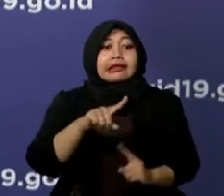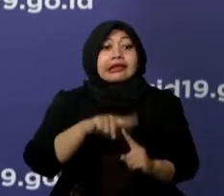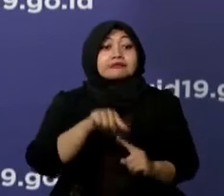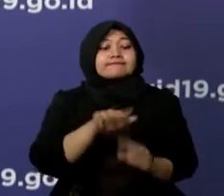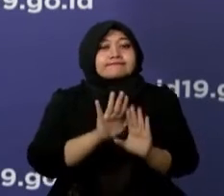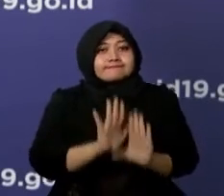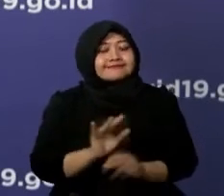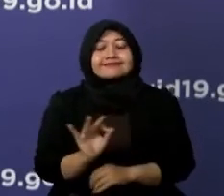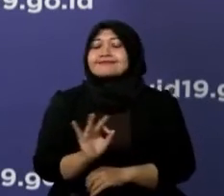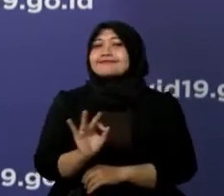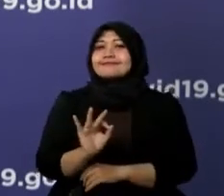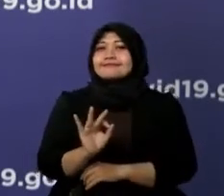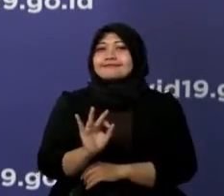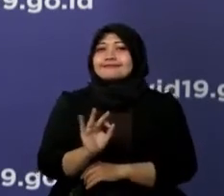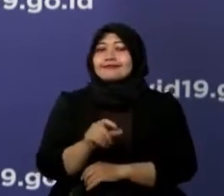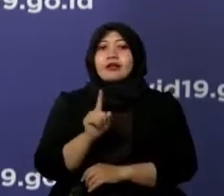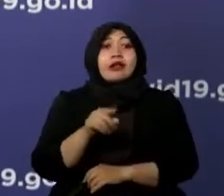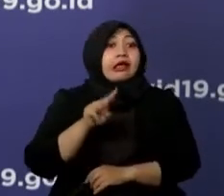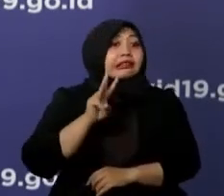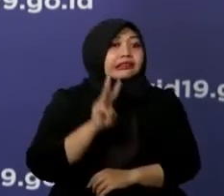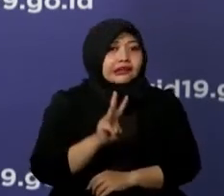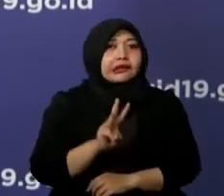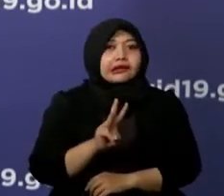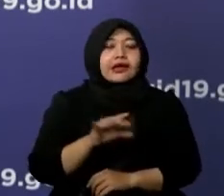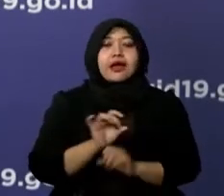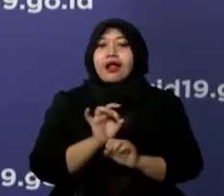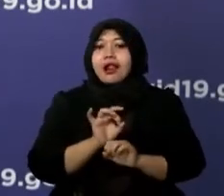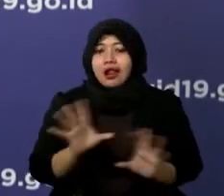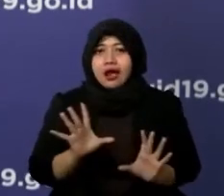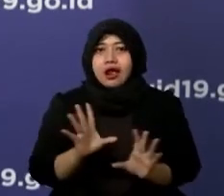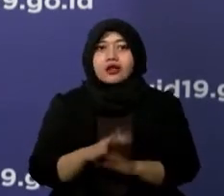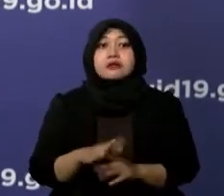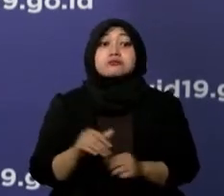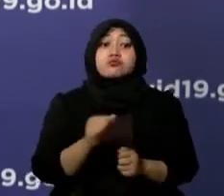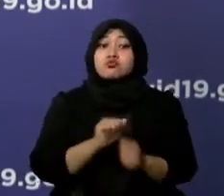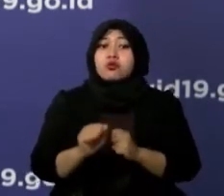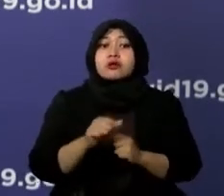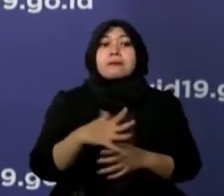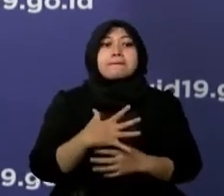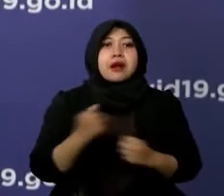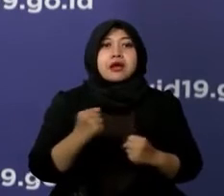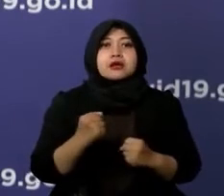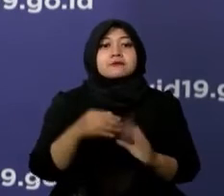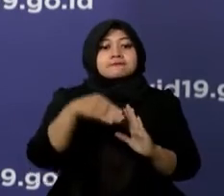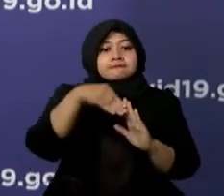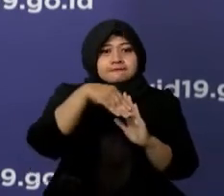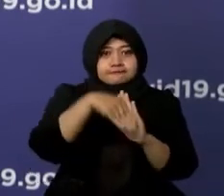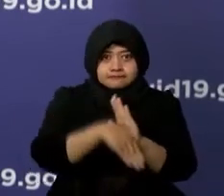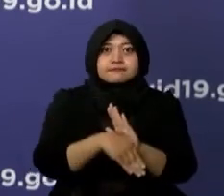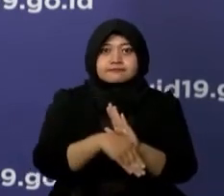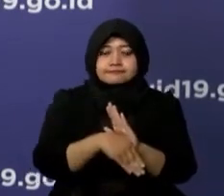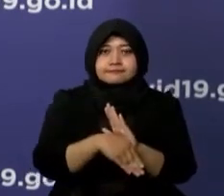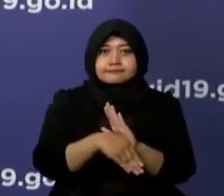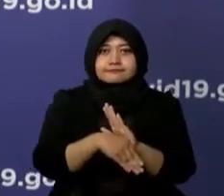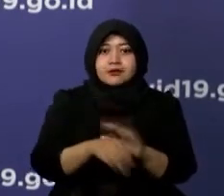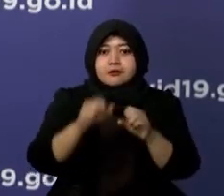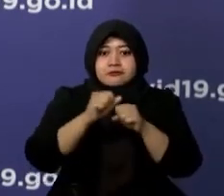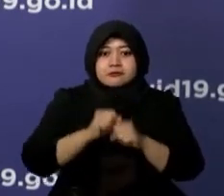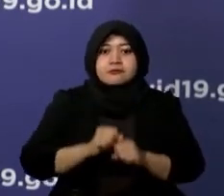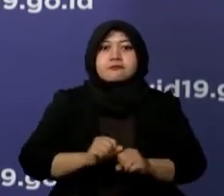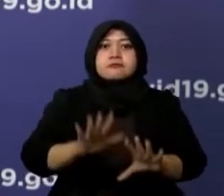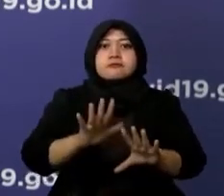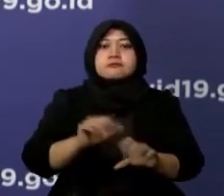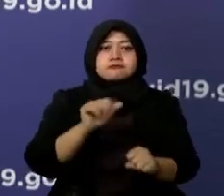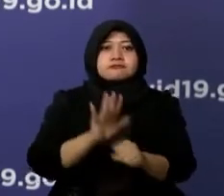3T tersebut saja, ada 3 jurus juga yang akan membuat kita berhasil melandaikan kurva dan kemudian memutus